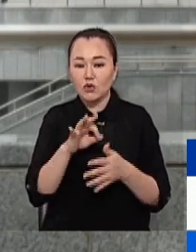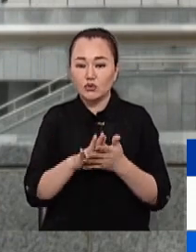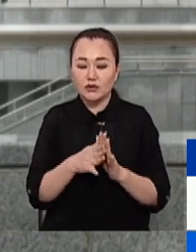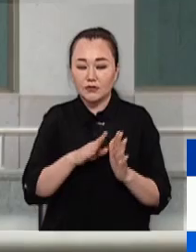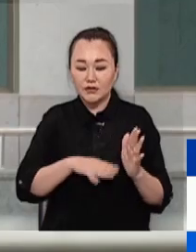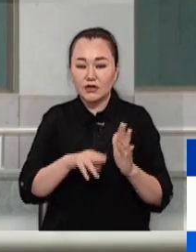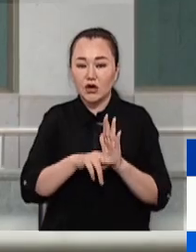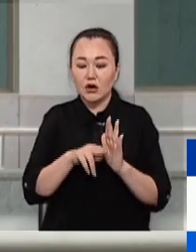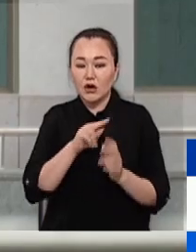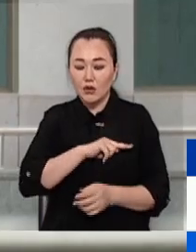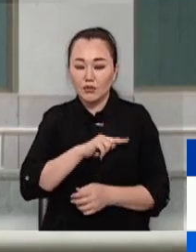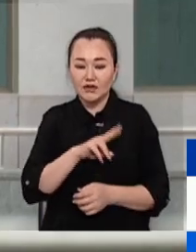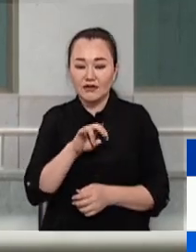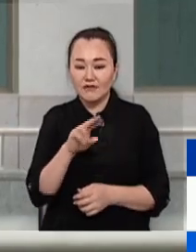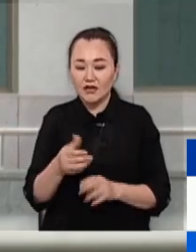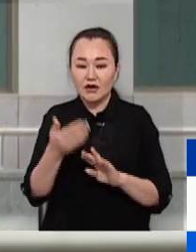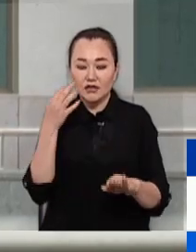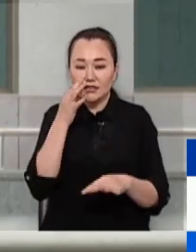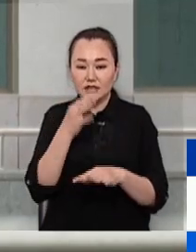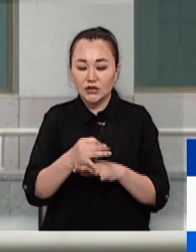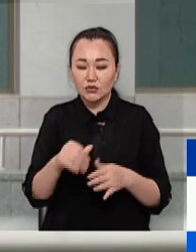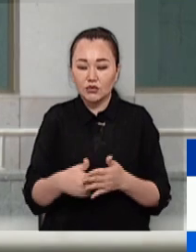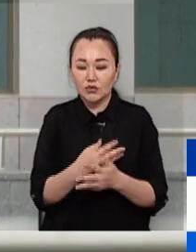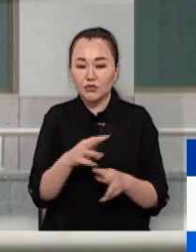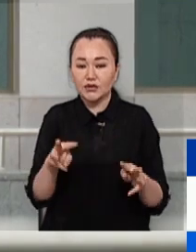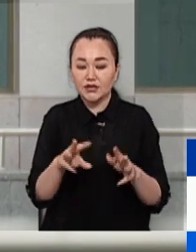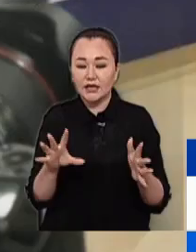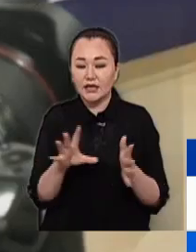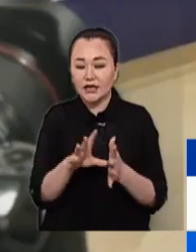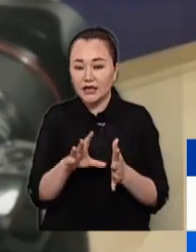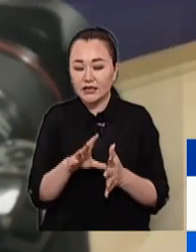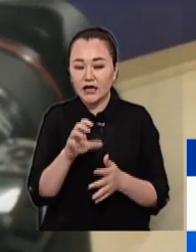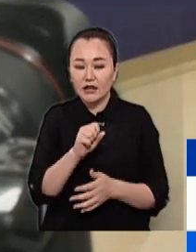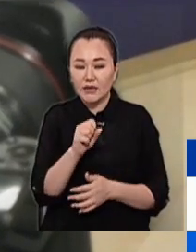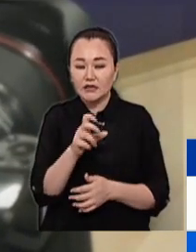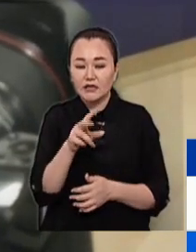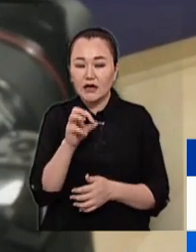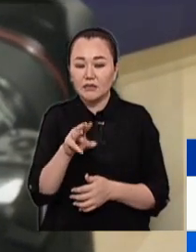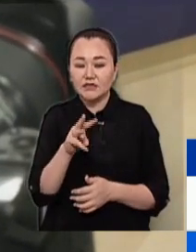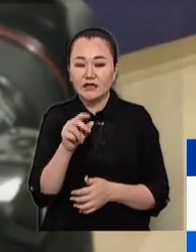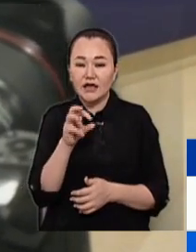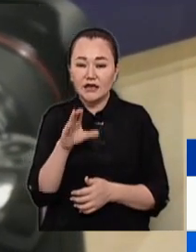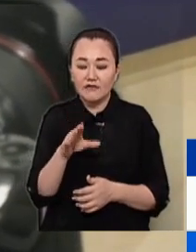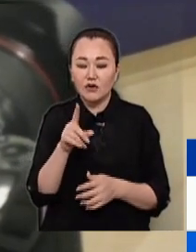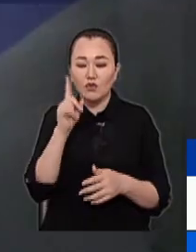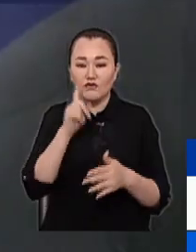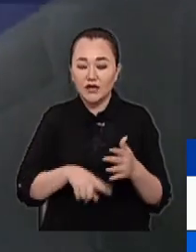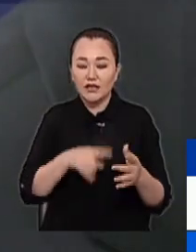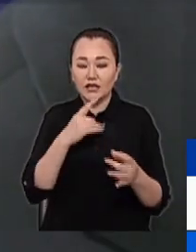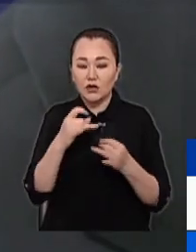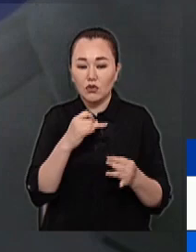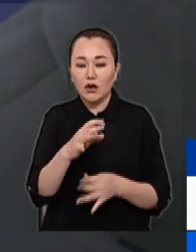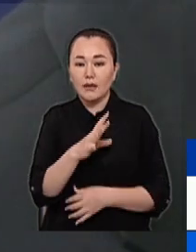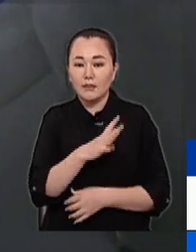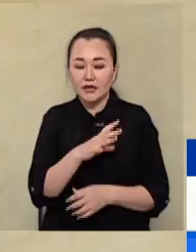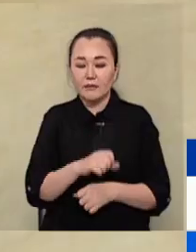безработными нефтяниками ранее высказался и новый министр энергетики. Алмаз Адам Саткалиев уверяет, что диалог был,